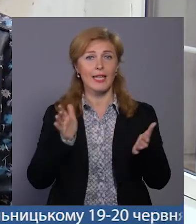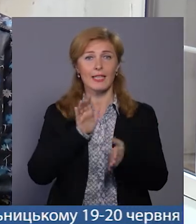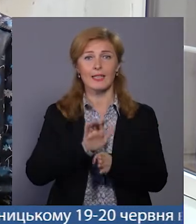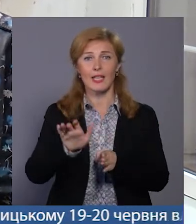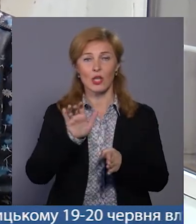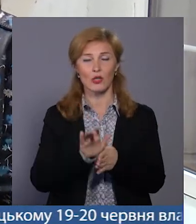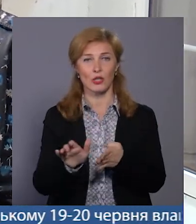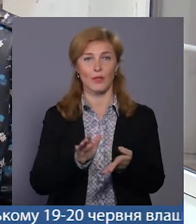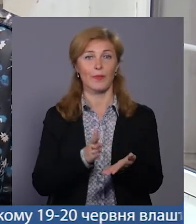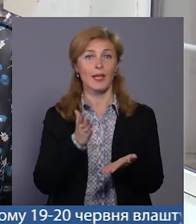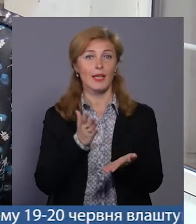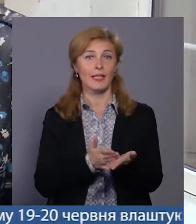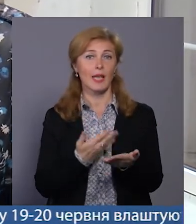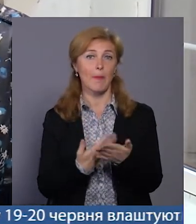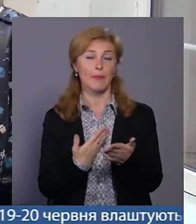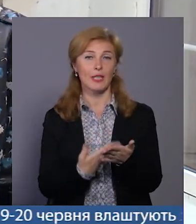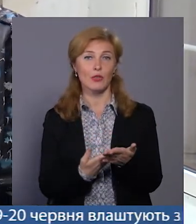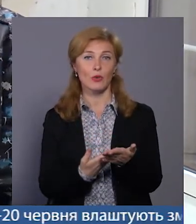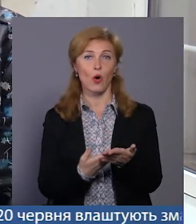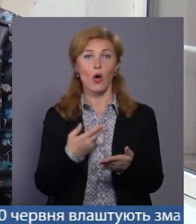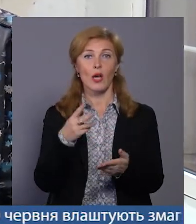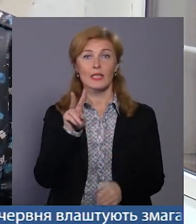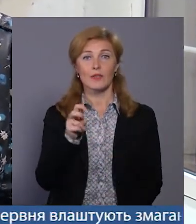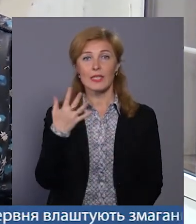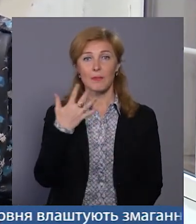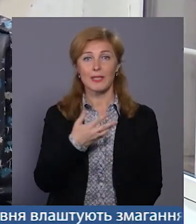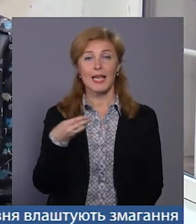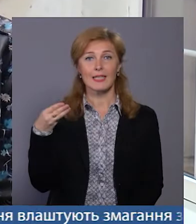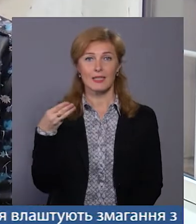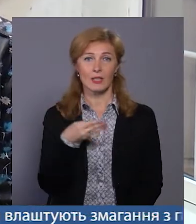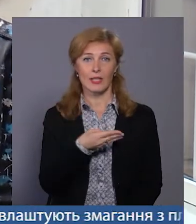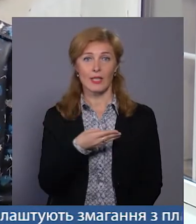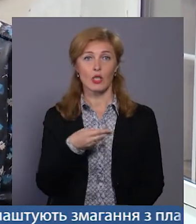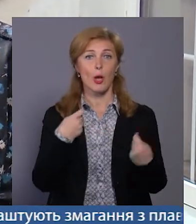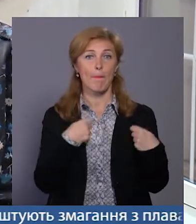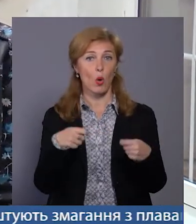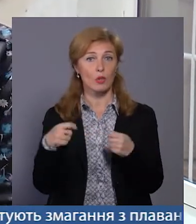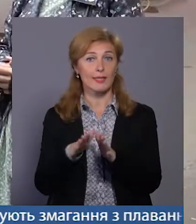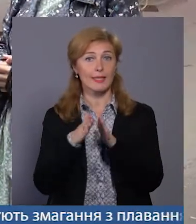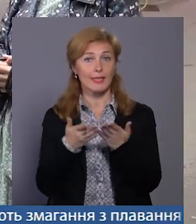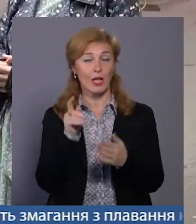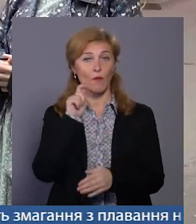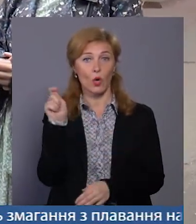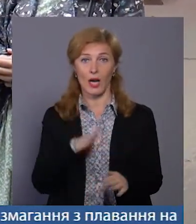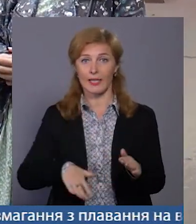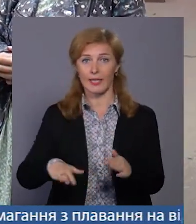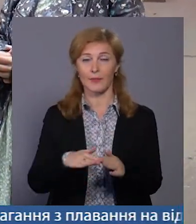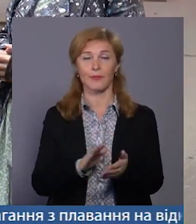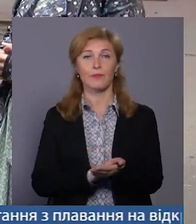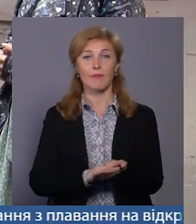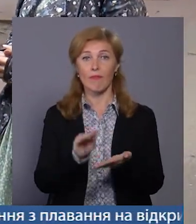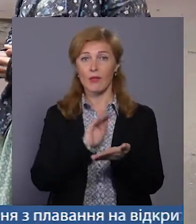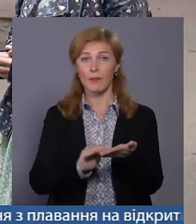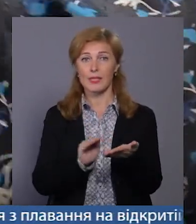сукупний тираж склав близько 250 тисяч проданих книг в Україні. Оповідання писалися